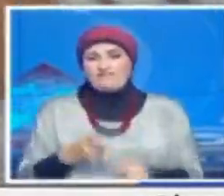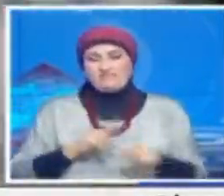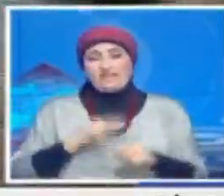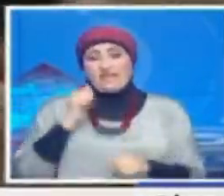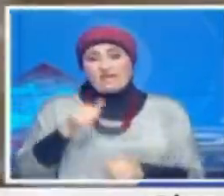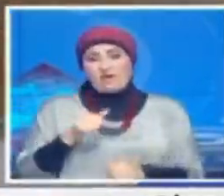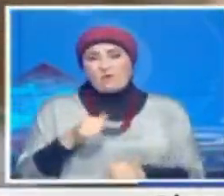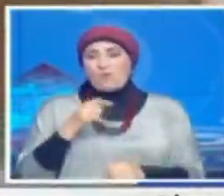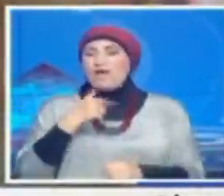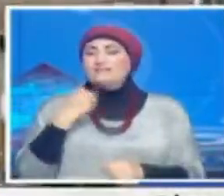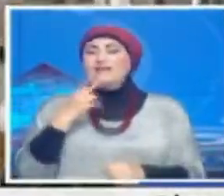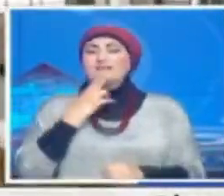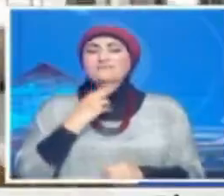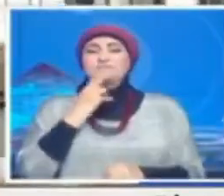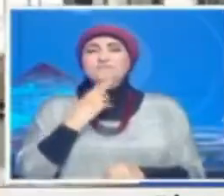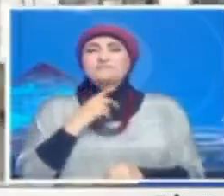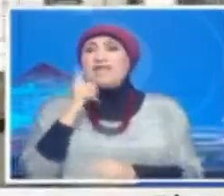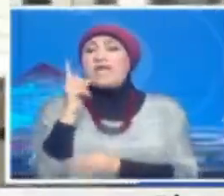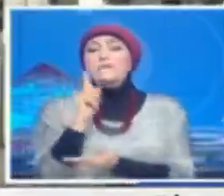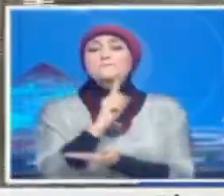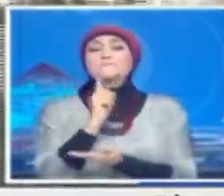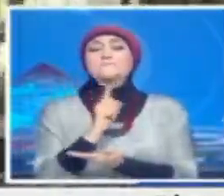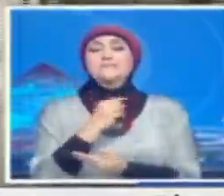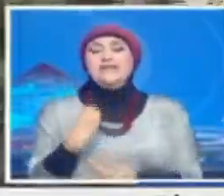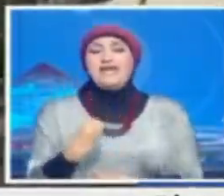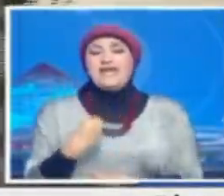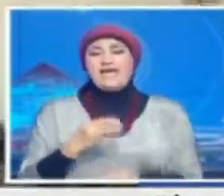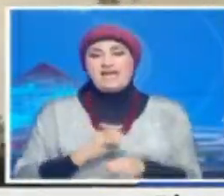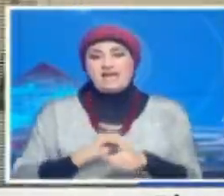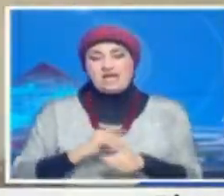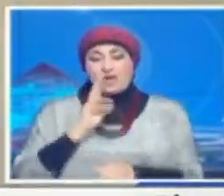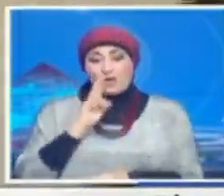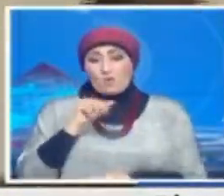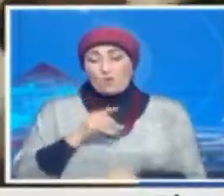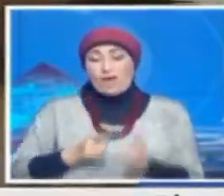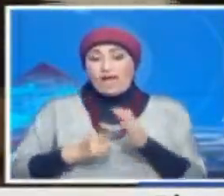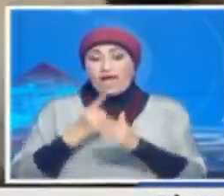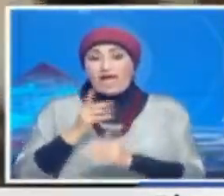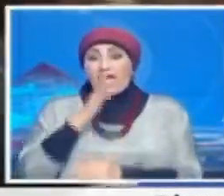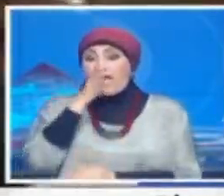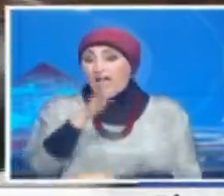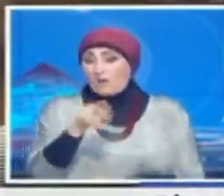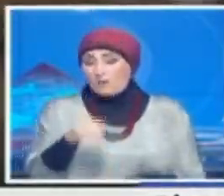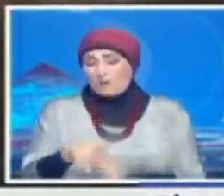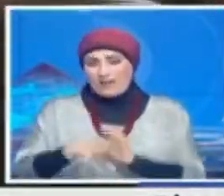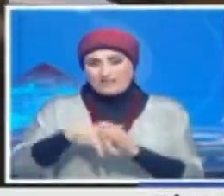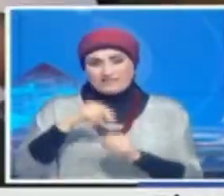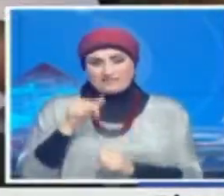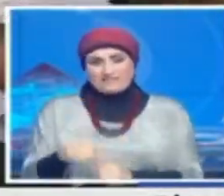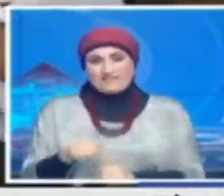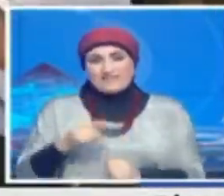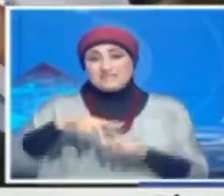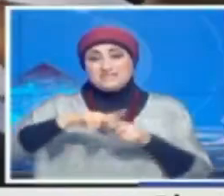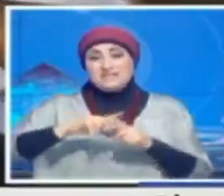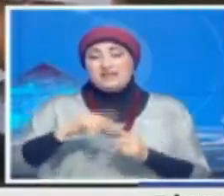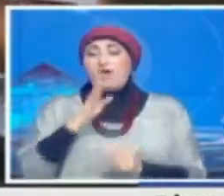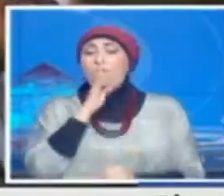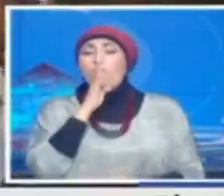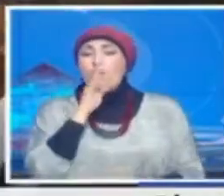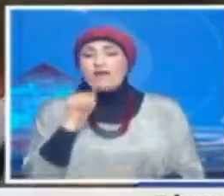المنتجات صديقة البيئة، قامت الوزيرة والمحافظ بتفقد أول وحدة إنتاجية للصناعات